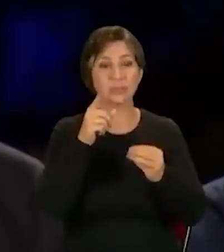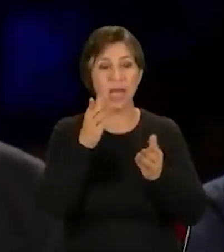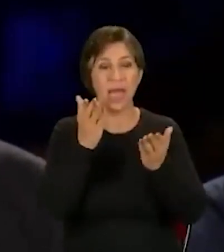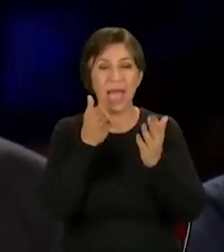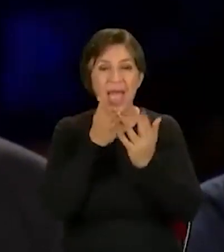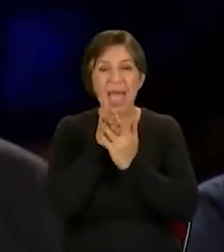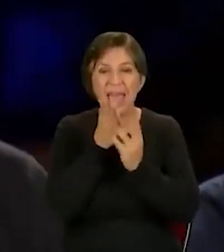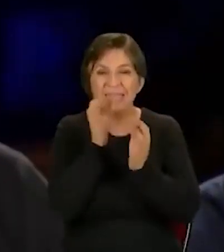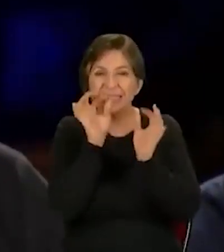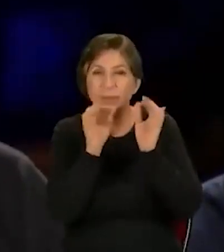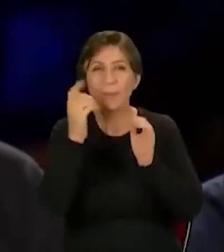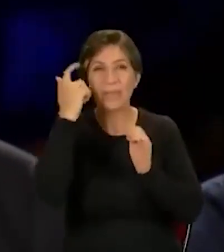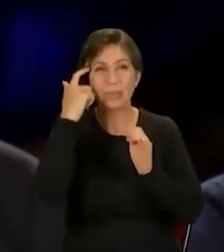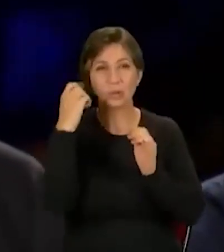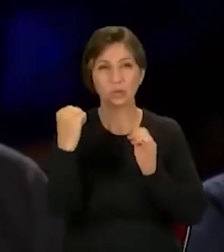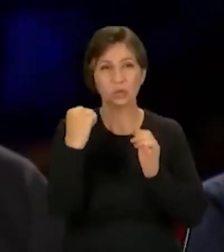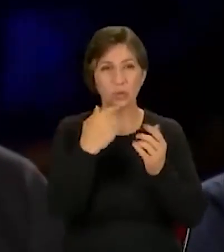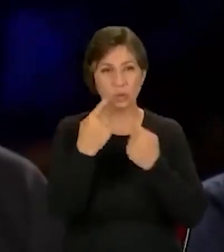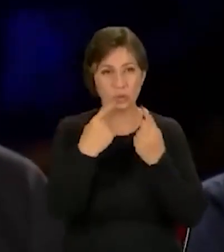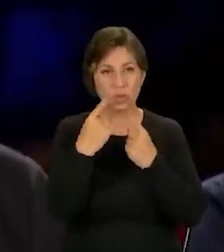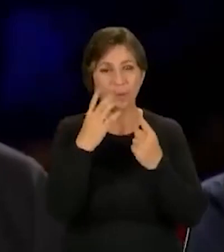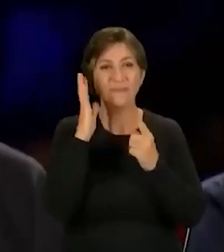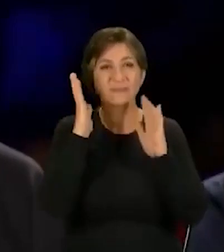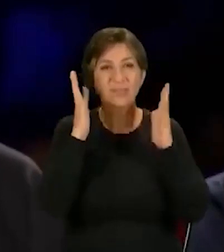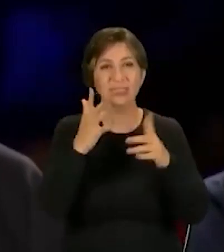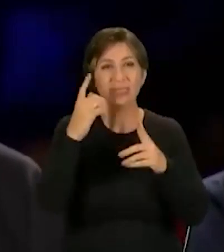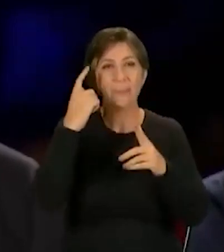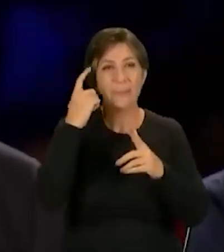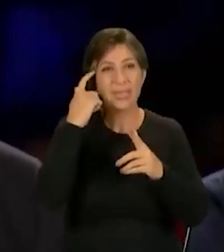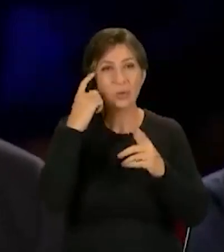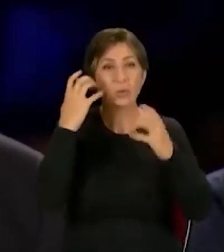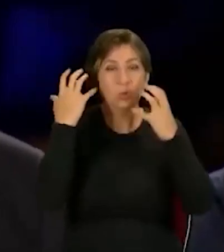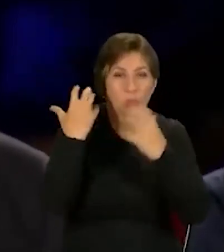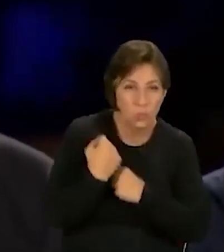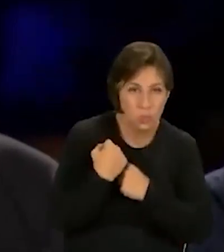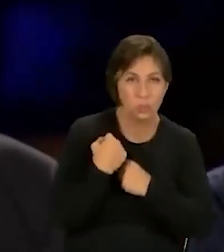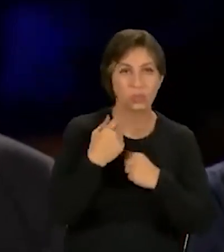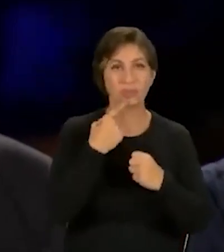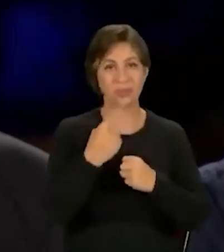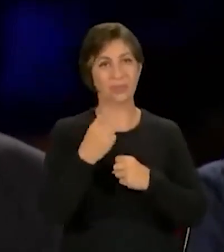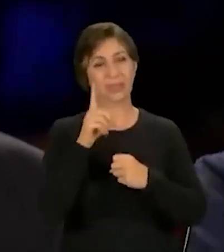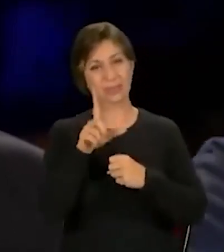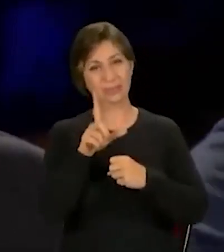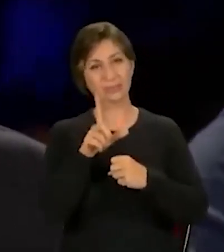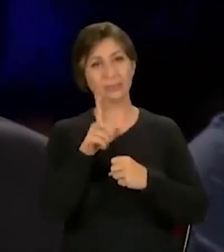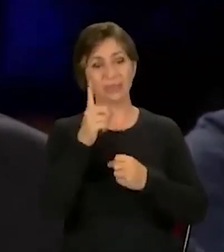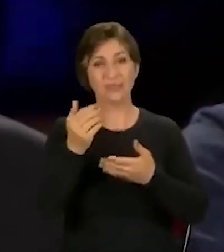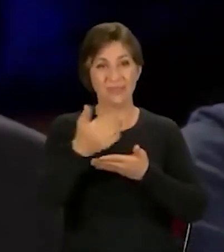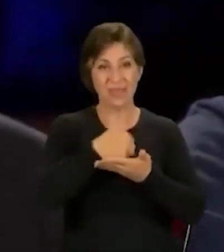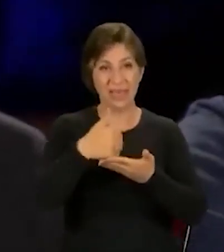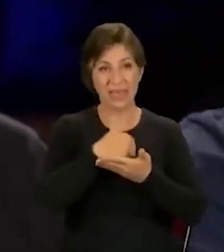var. Biraz önce bilgi güçtür diye konuştuk da fazla bilgi yüktür konuşmadık mesela. Mesela bir de o var. Şimdi bir